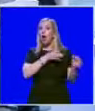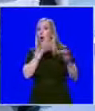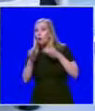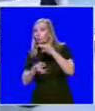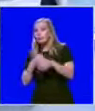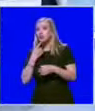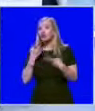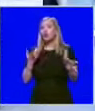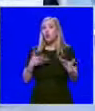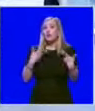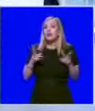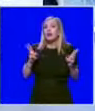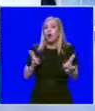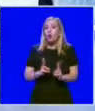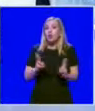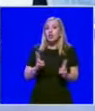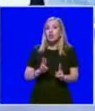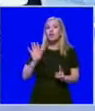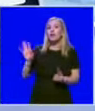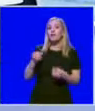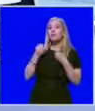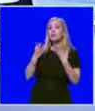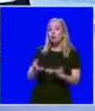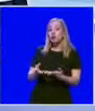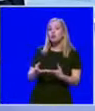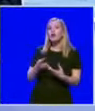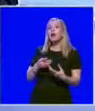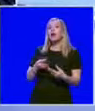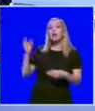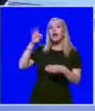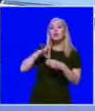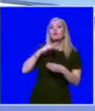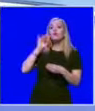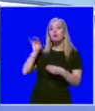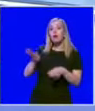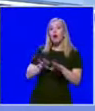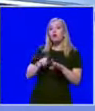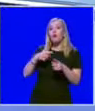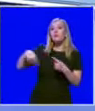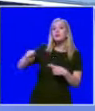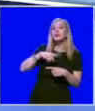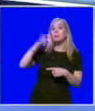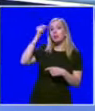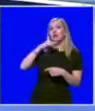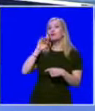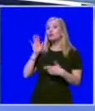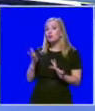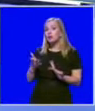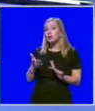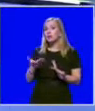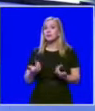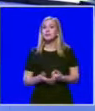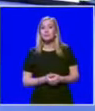хартината коалиция, защо иска да ограничи неговата възможност да гласува в чужбина, както и на всички българи в чужбина, защото това е една от целите